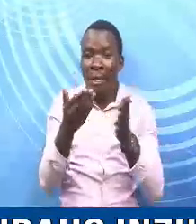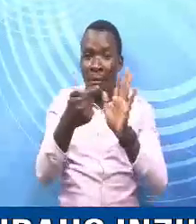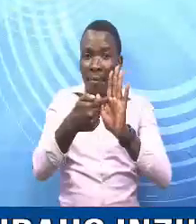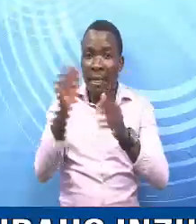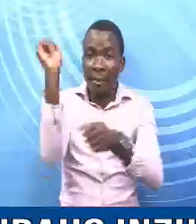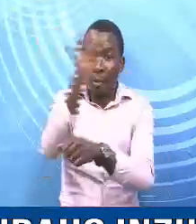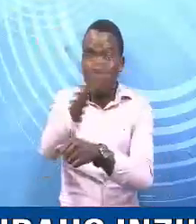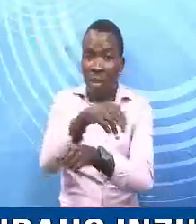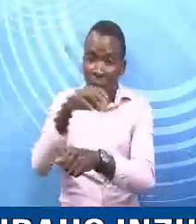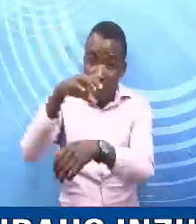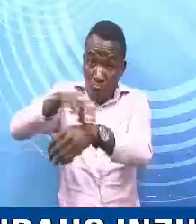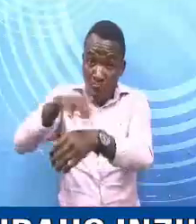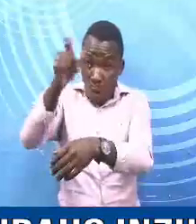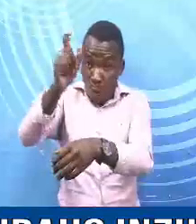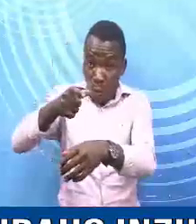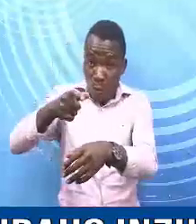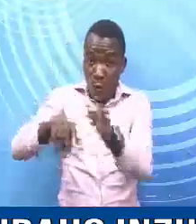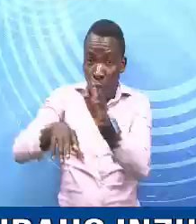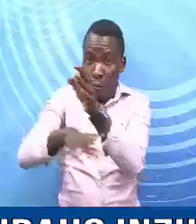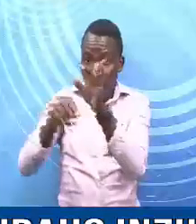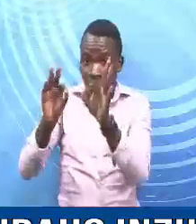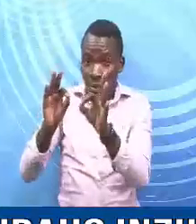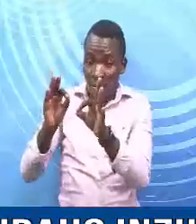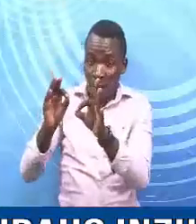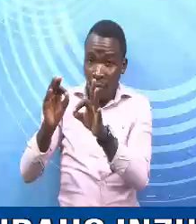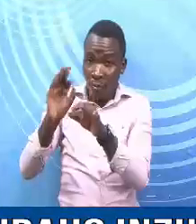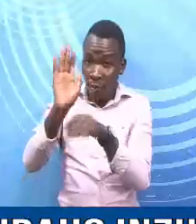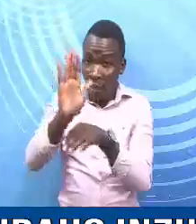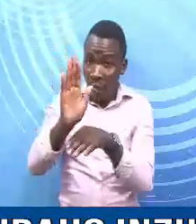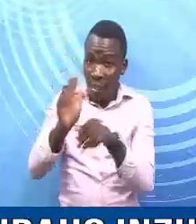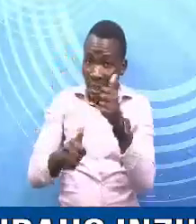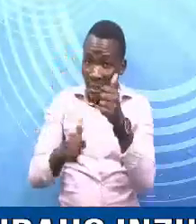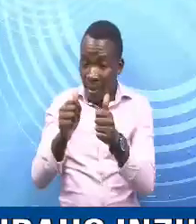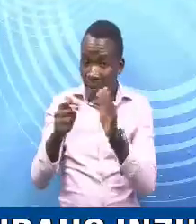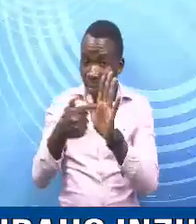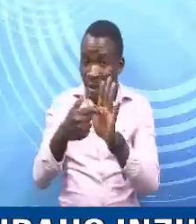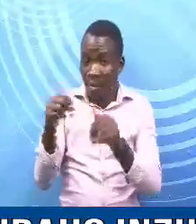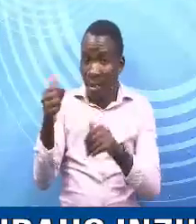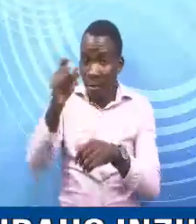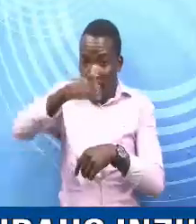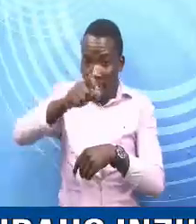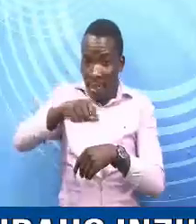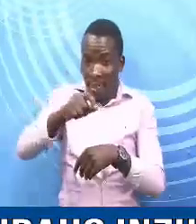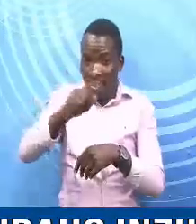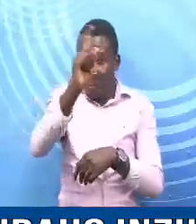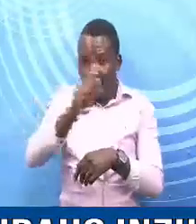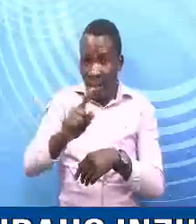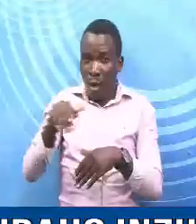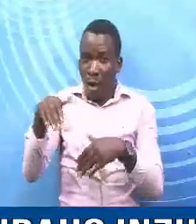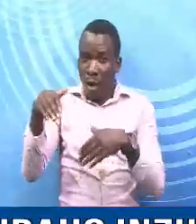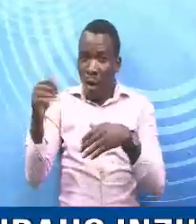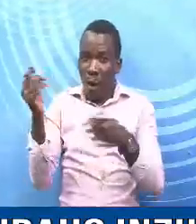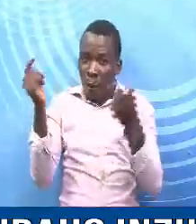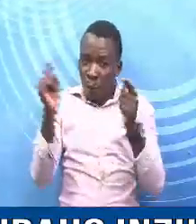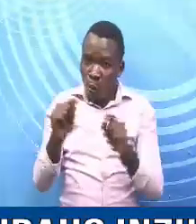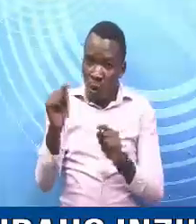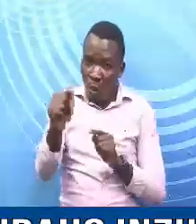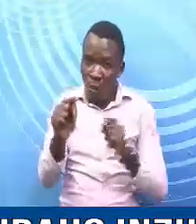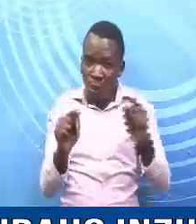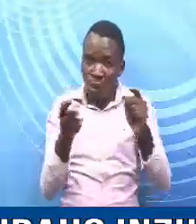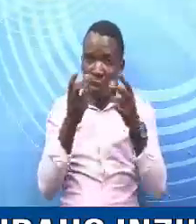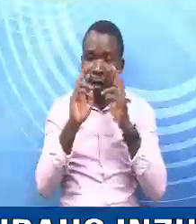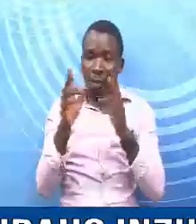ibimenyetso birenze kuzana umuntu ufite ibyawe yakuye mu nzu ni ibihe bimenyetso bindi bashaka ibi bimenyetso birenze kuzana abamushinja ko babonye uwo muntu abigura ni ibihe